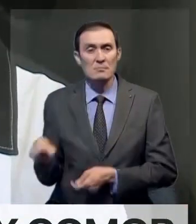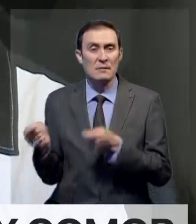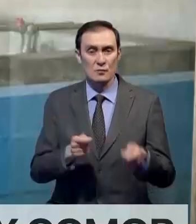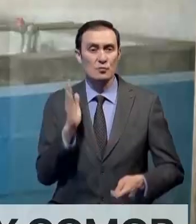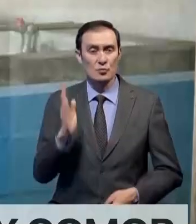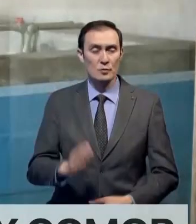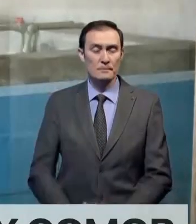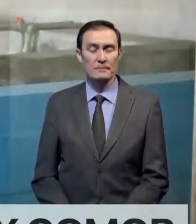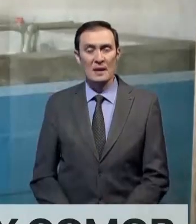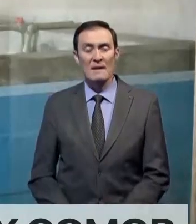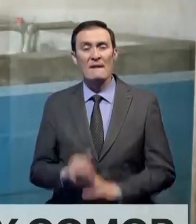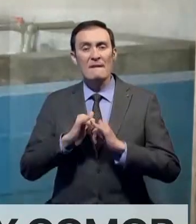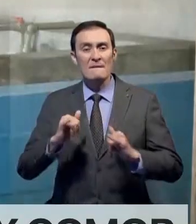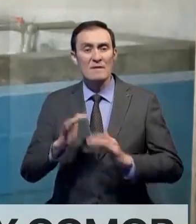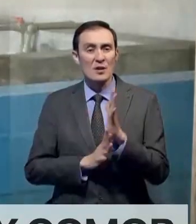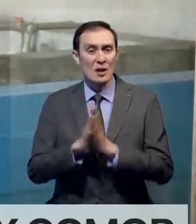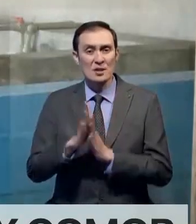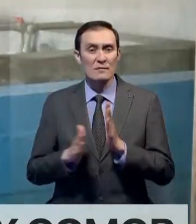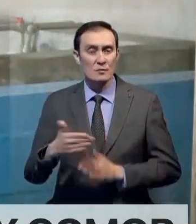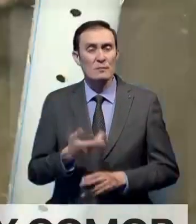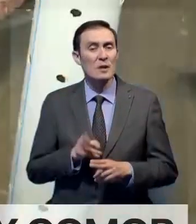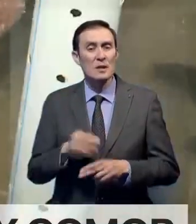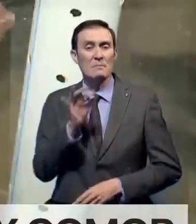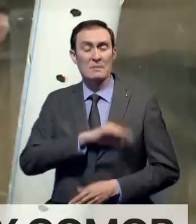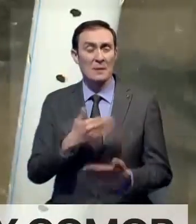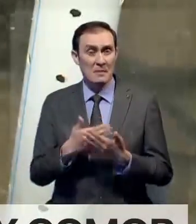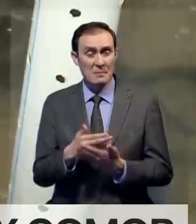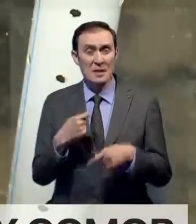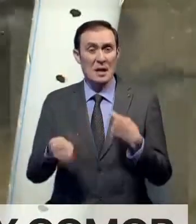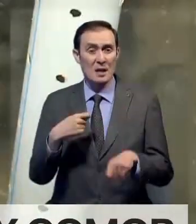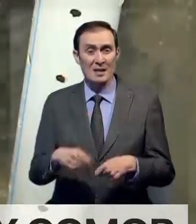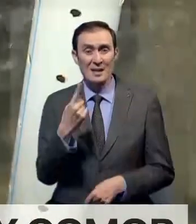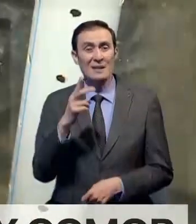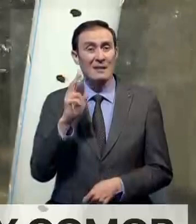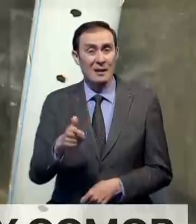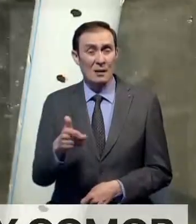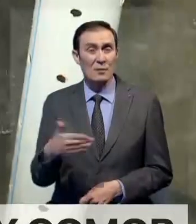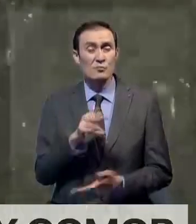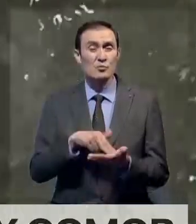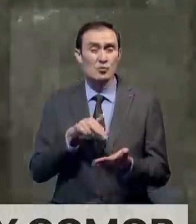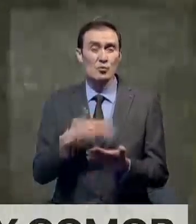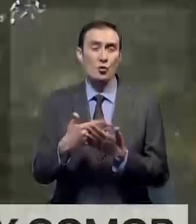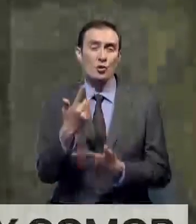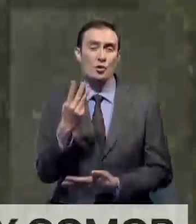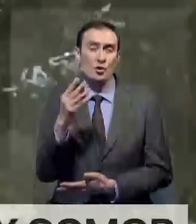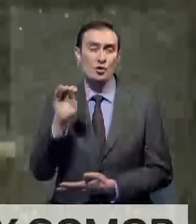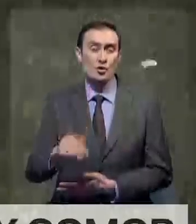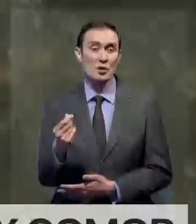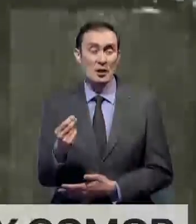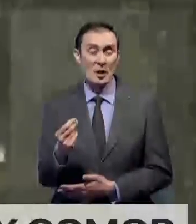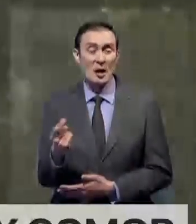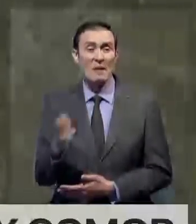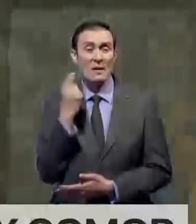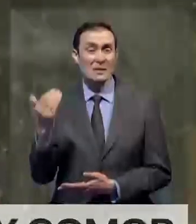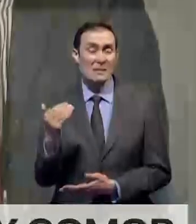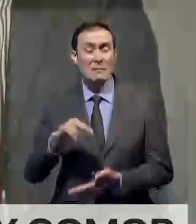привезут. Выращивание сомов – дело прибыльное. К примеру, на местном рынке килограмм этой рыбы стоит около 3000 тенге. В